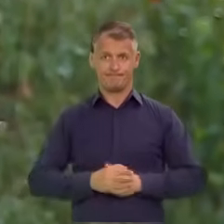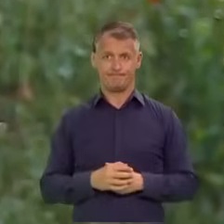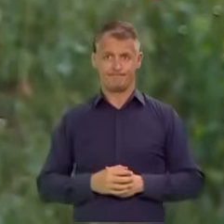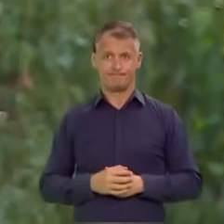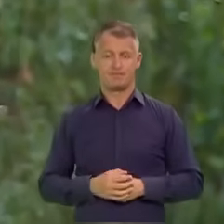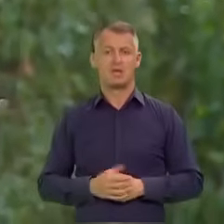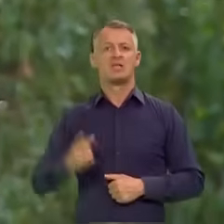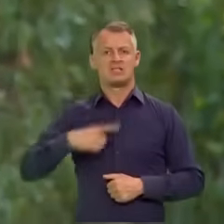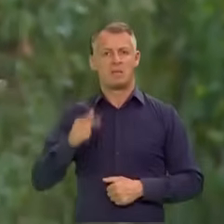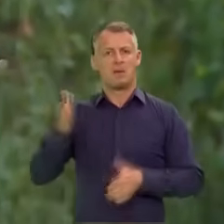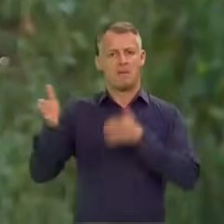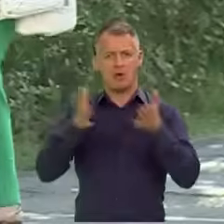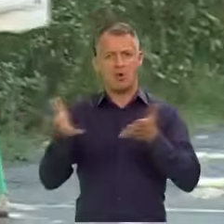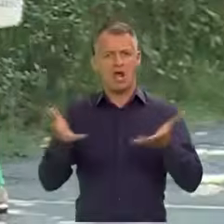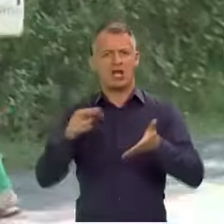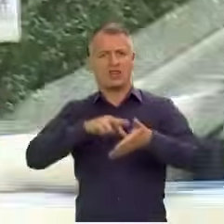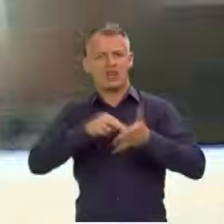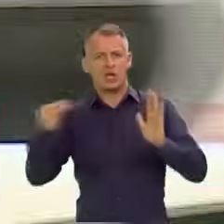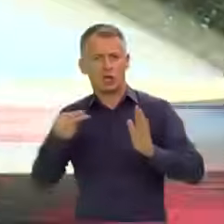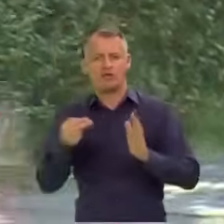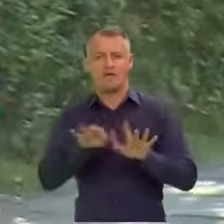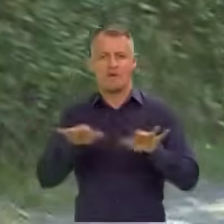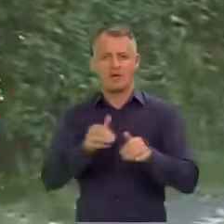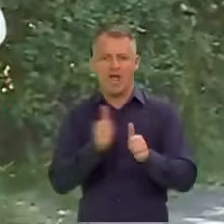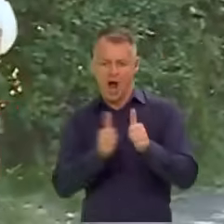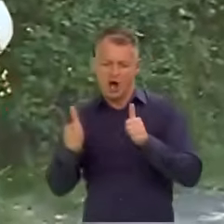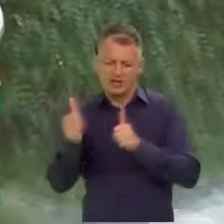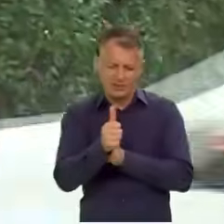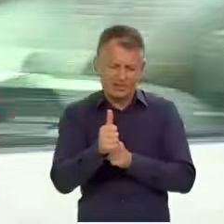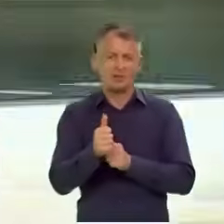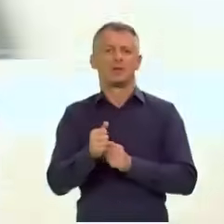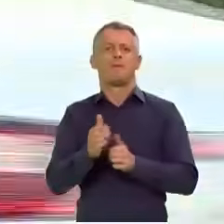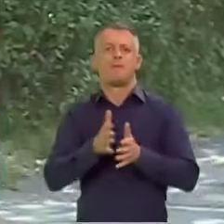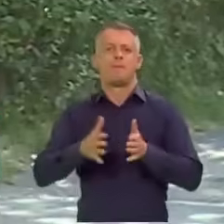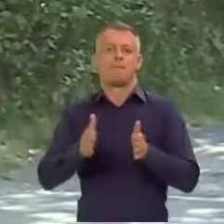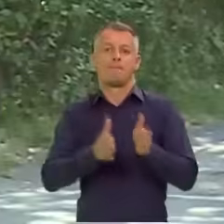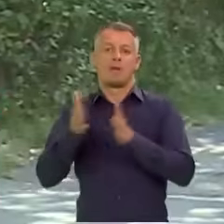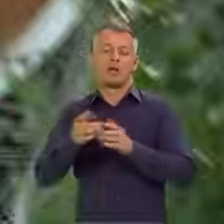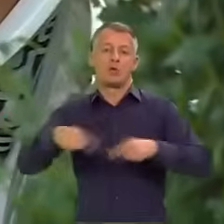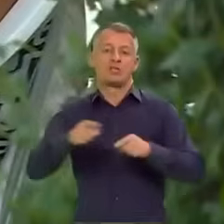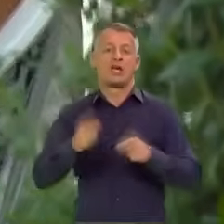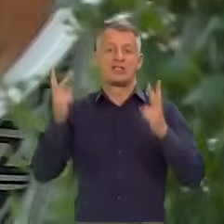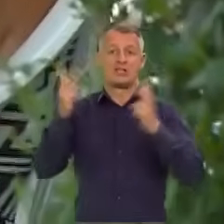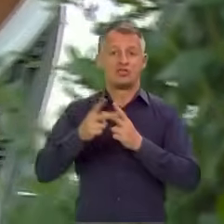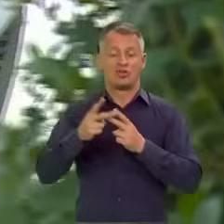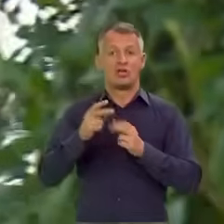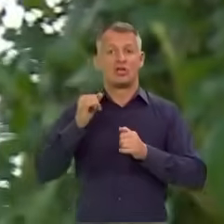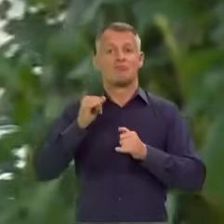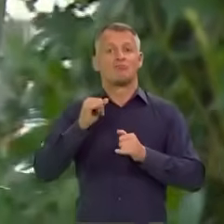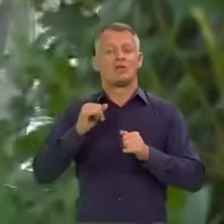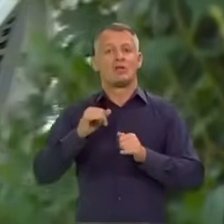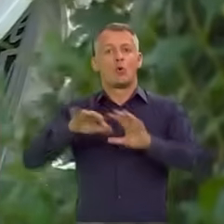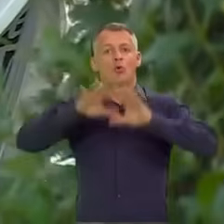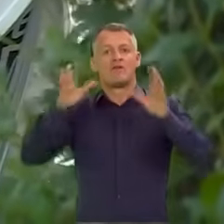Deși suntem în era în care tehnologiile informatice au depășit cu mult sfera noastră de a ne imagina universul digital, România a rămas